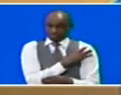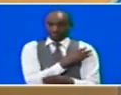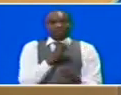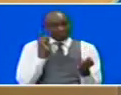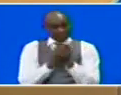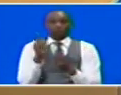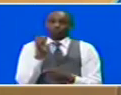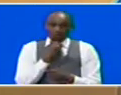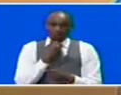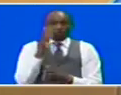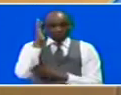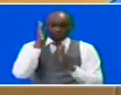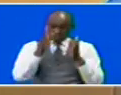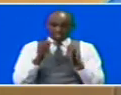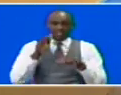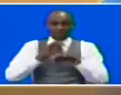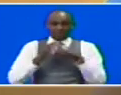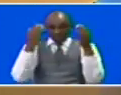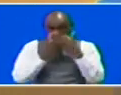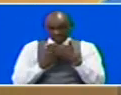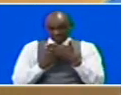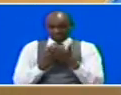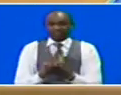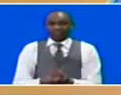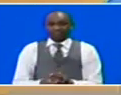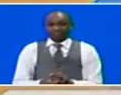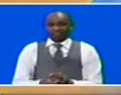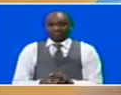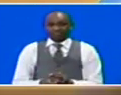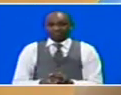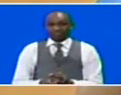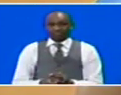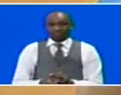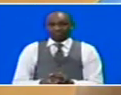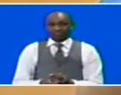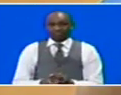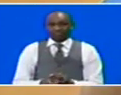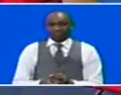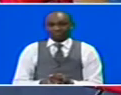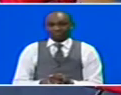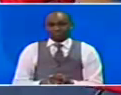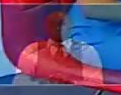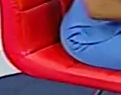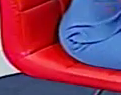Tukutane kesho panapo majaliwa. Usiku mwema. Ben, hivi sasa na Choice 2017.